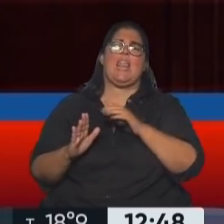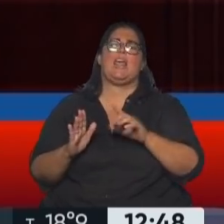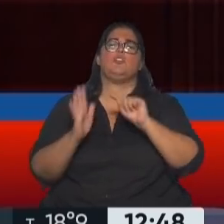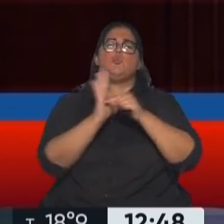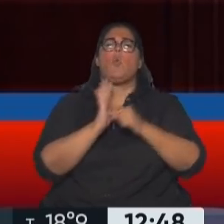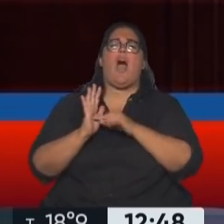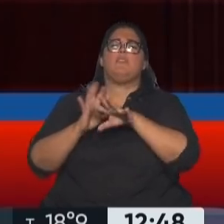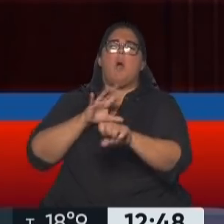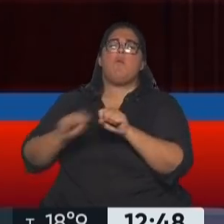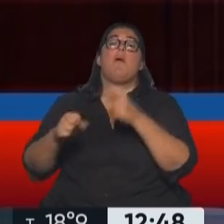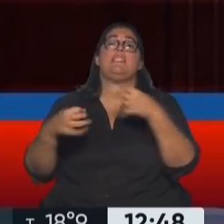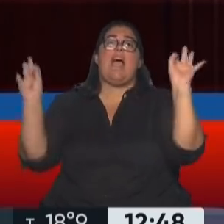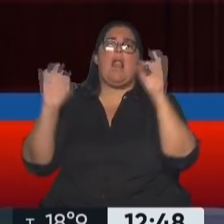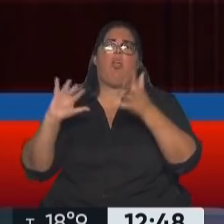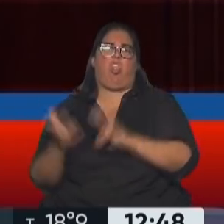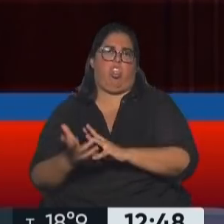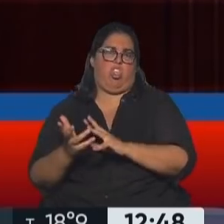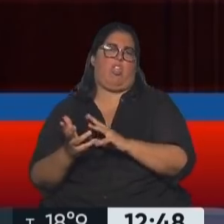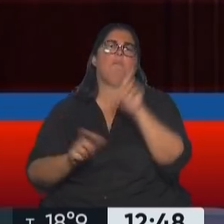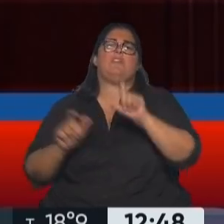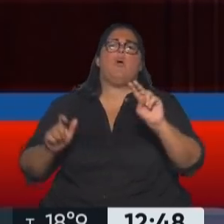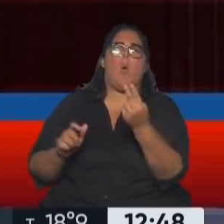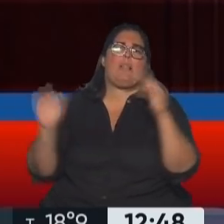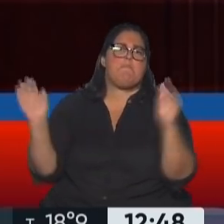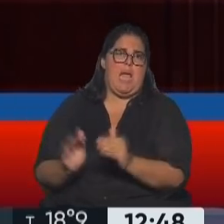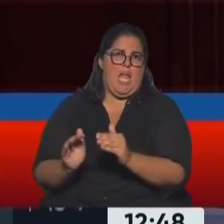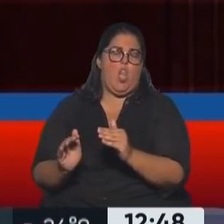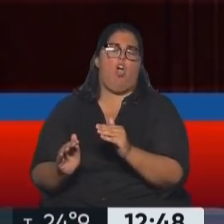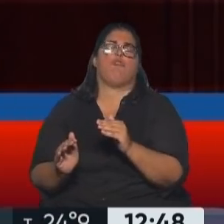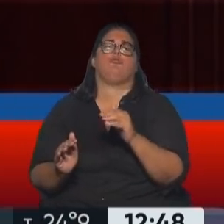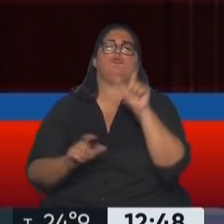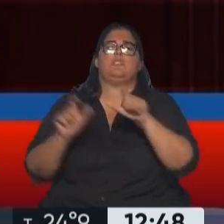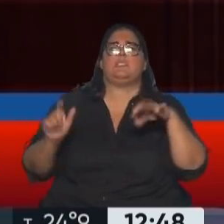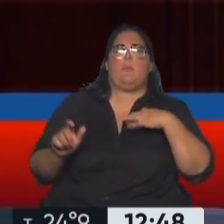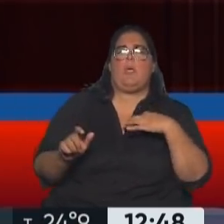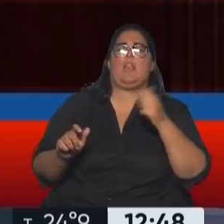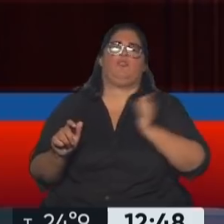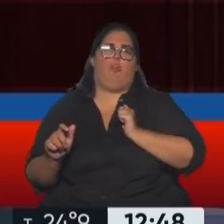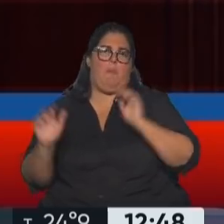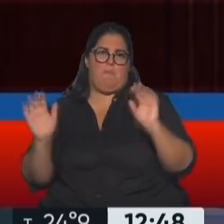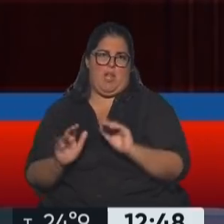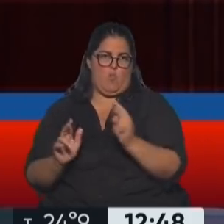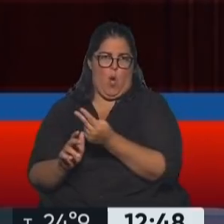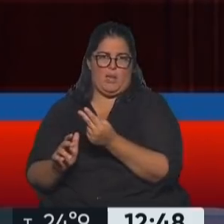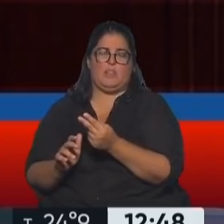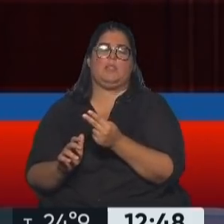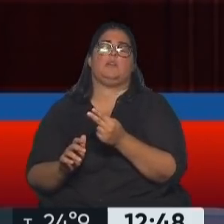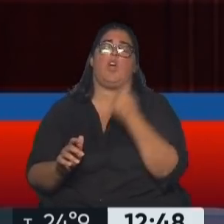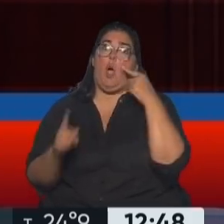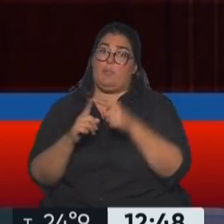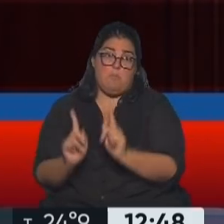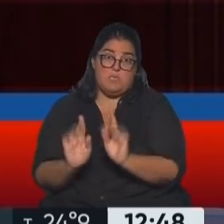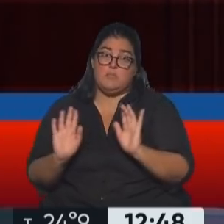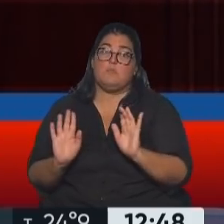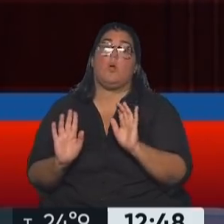чтобы не допустить разрушений и минимизировать потери среди личного состава и мирного населения. И хотя такую